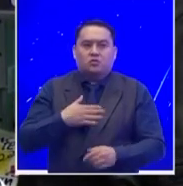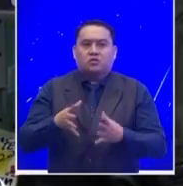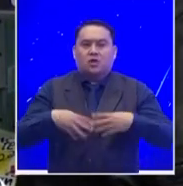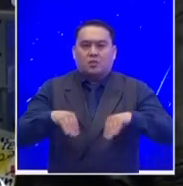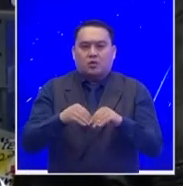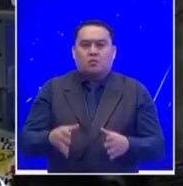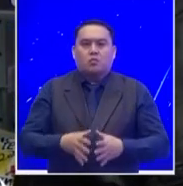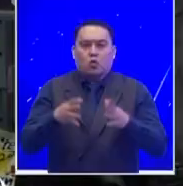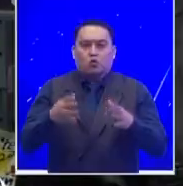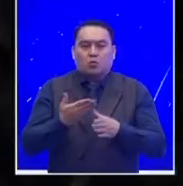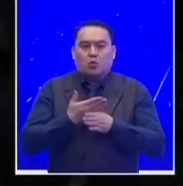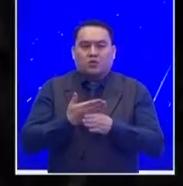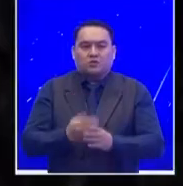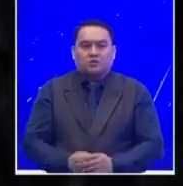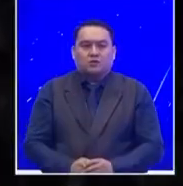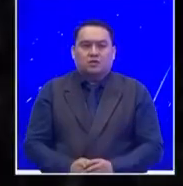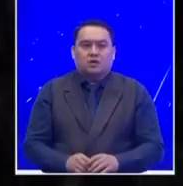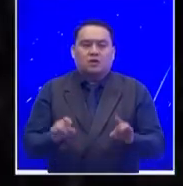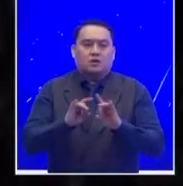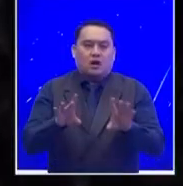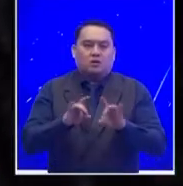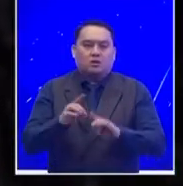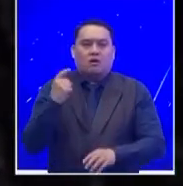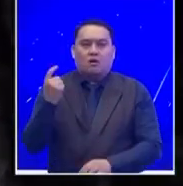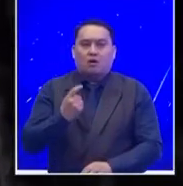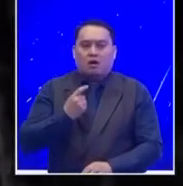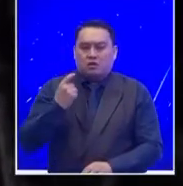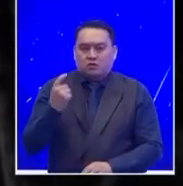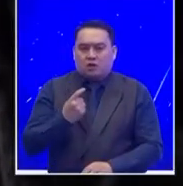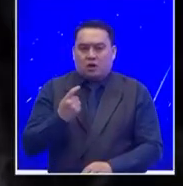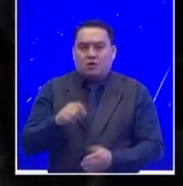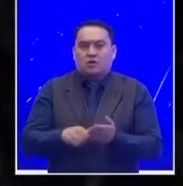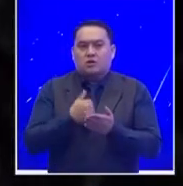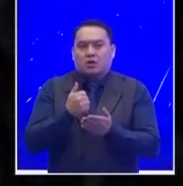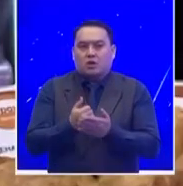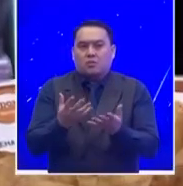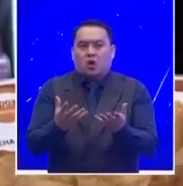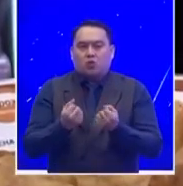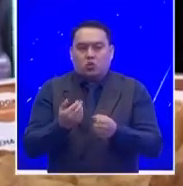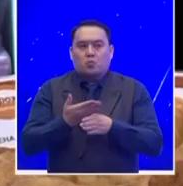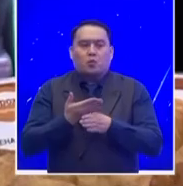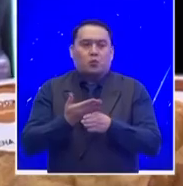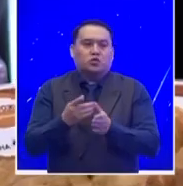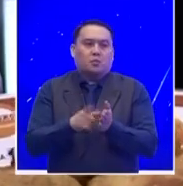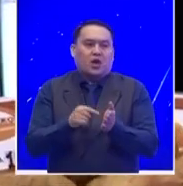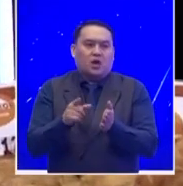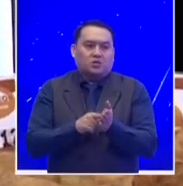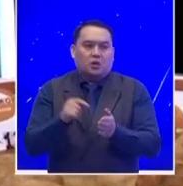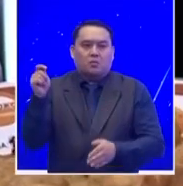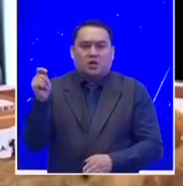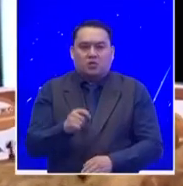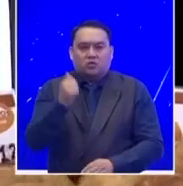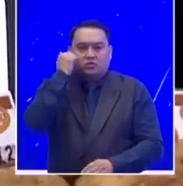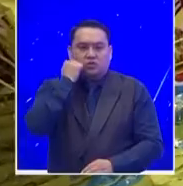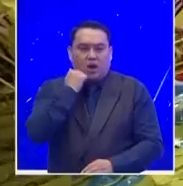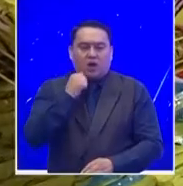очень большую помощь. Как рассказывает владелица магазина «Продукты плюс», основной контингент получателей помощи – пенсионеры. Заходят пожилые